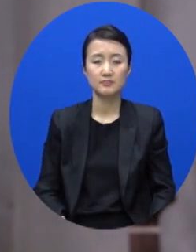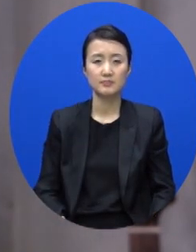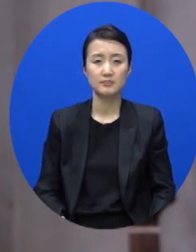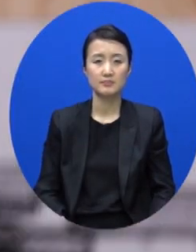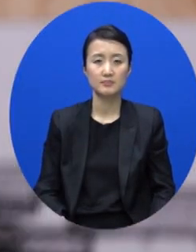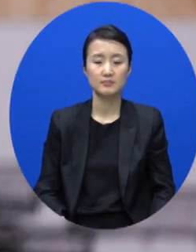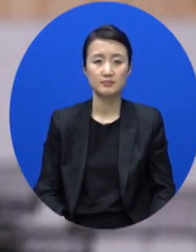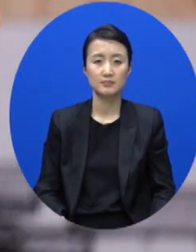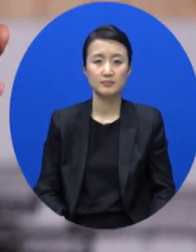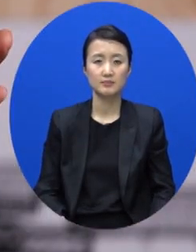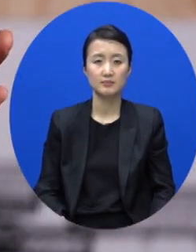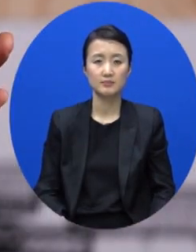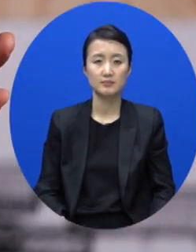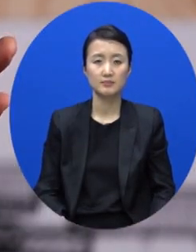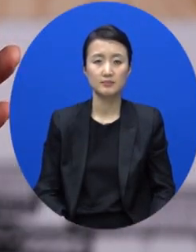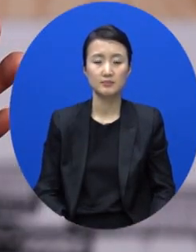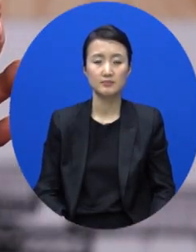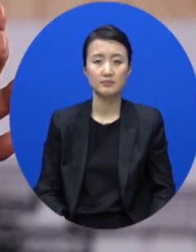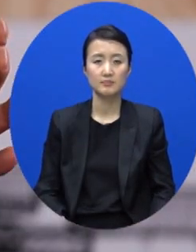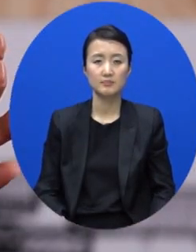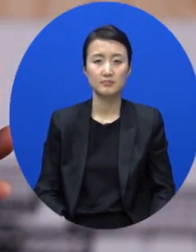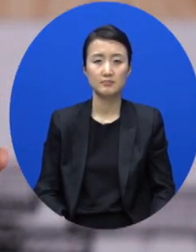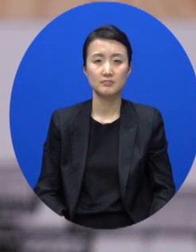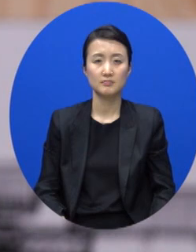어떤 자기가 사는